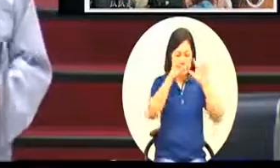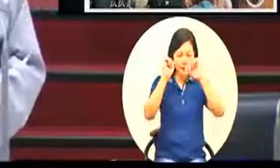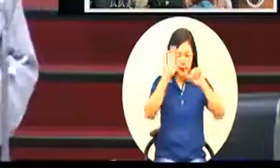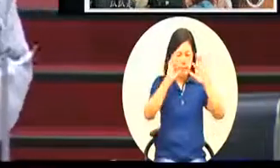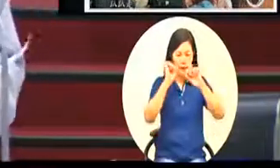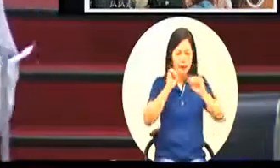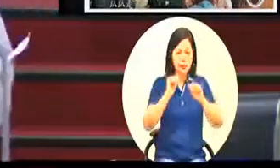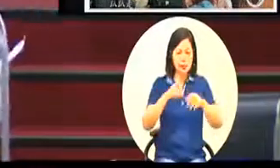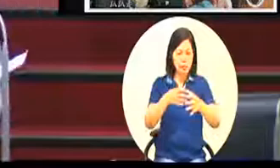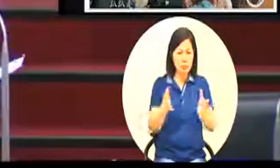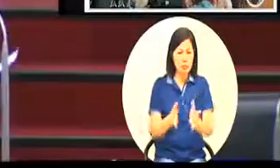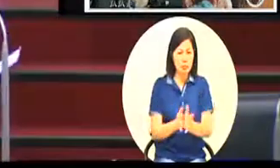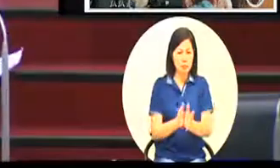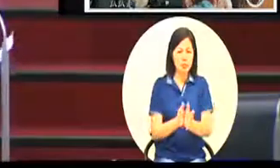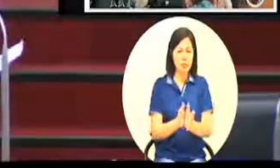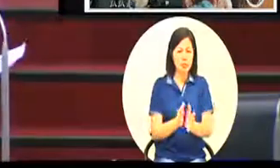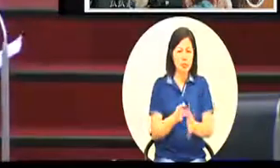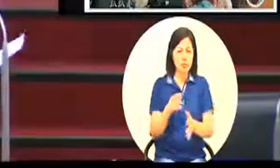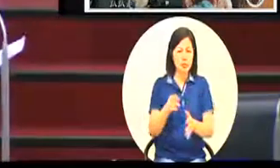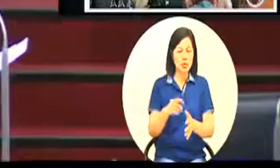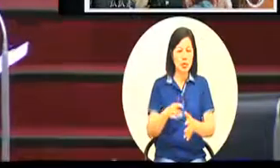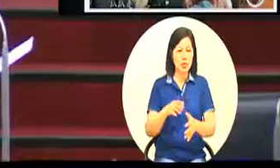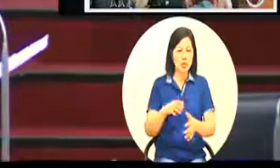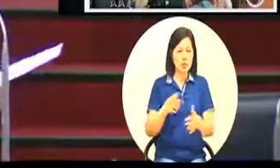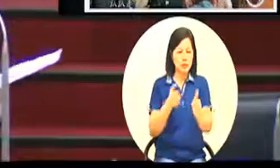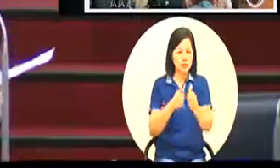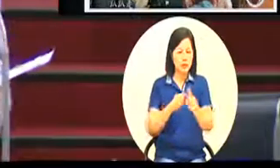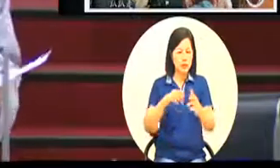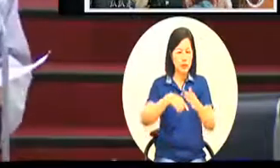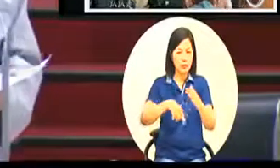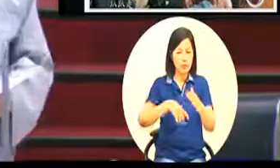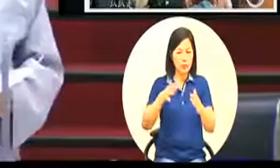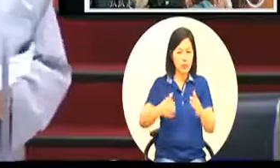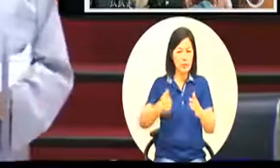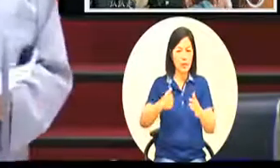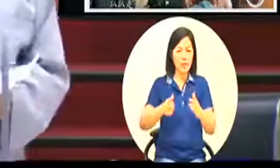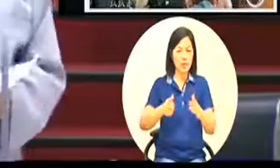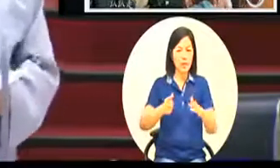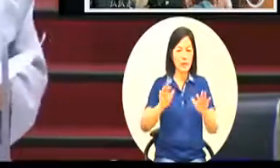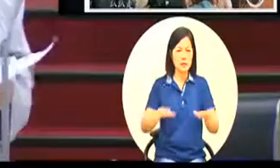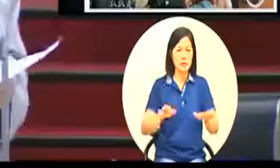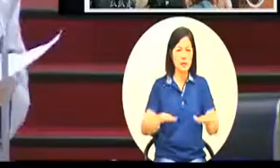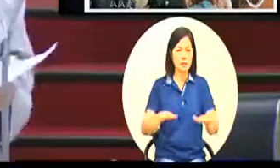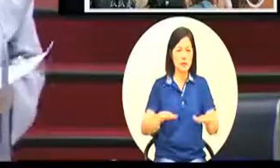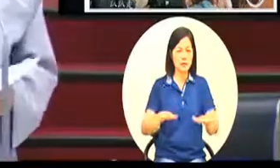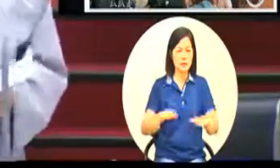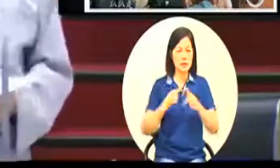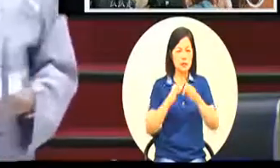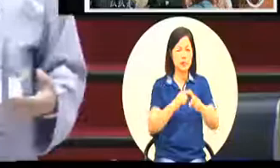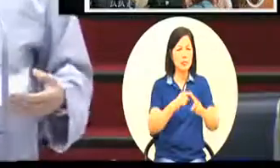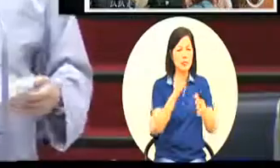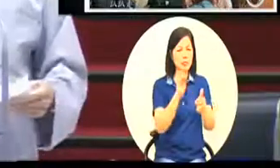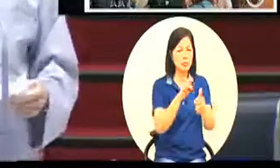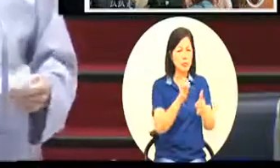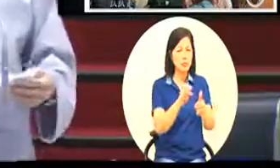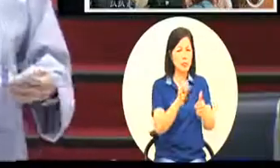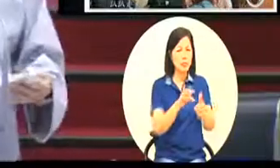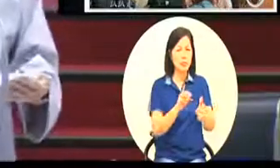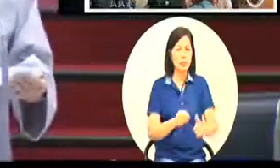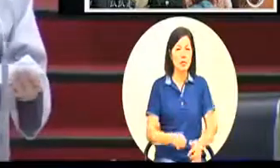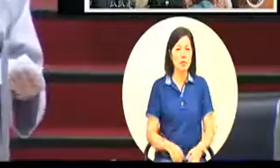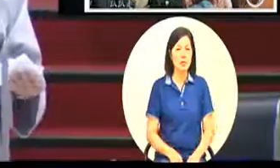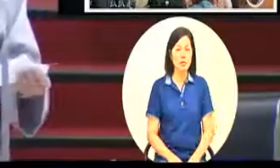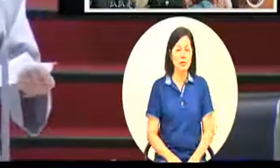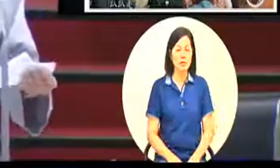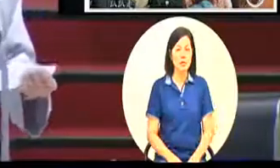总统执政的时阵，行政院副院长就是当今洪尚，走去甲公证，讲